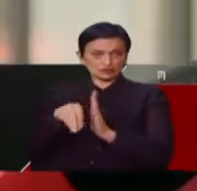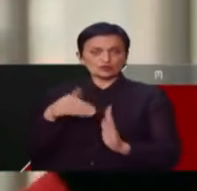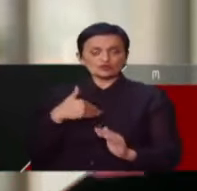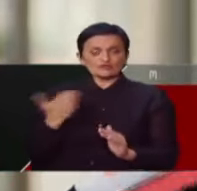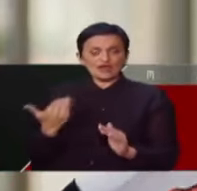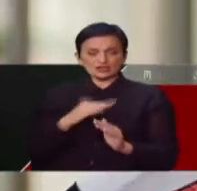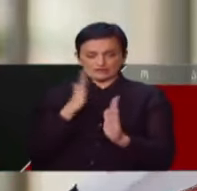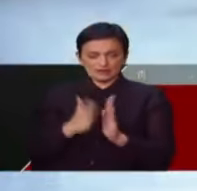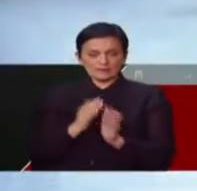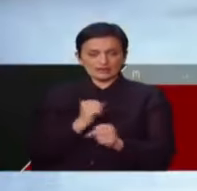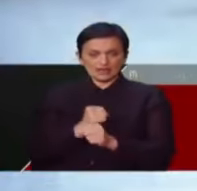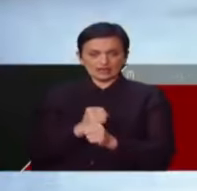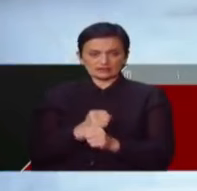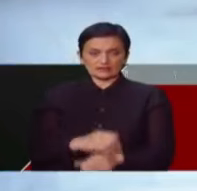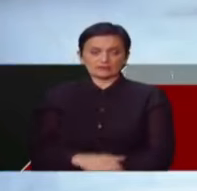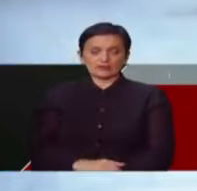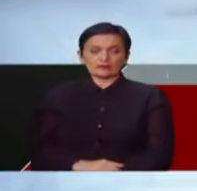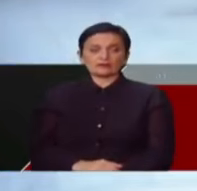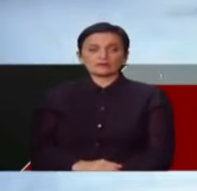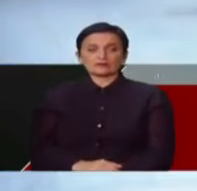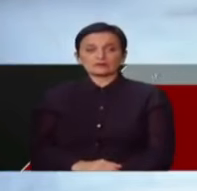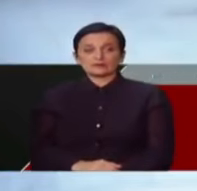ყველაფერი გაკეთდება.